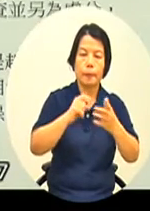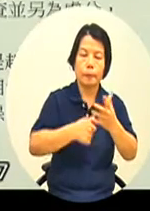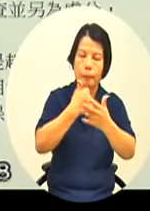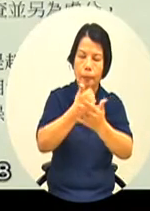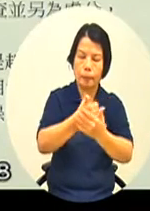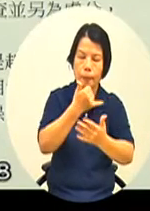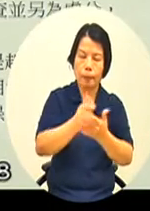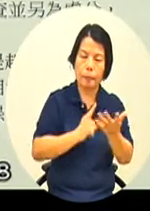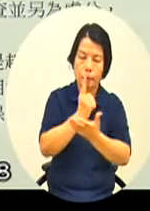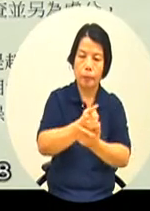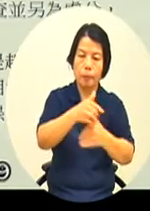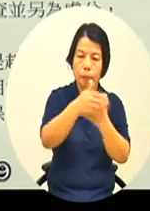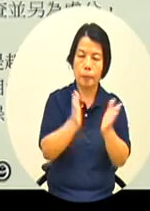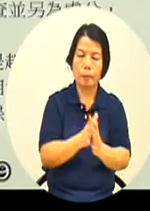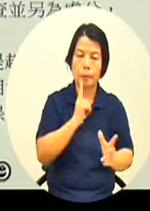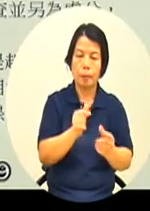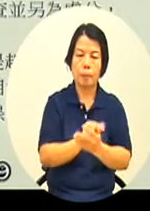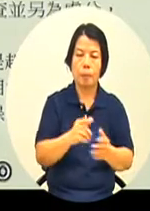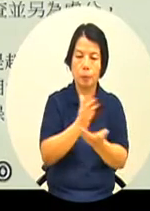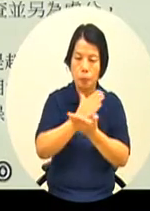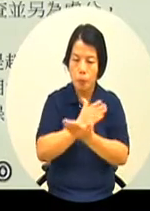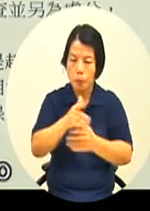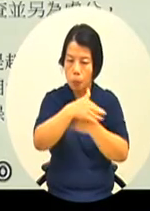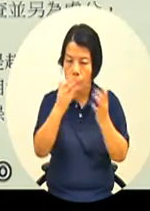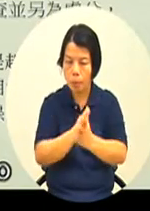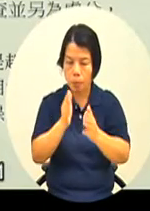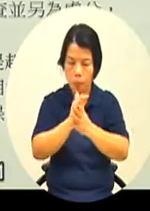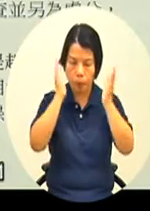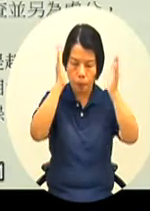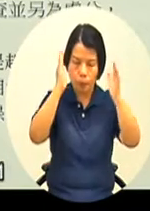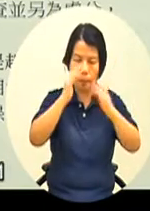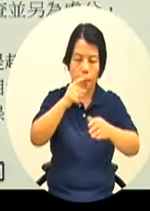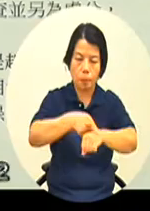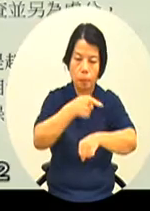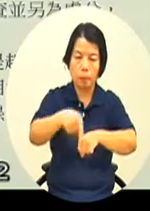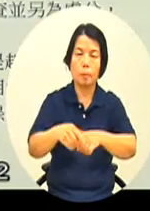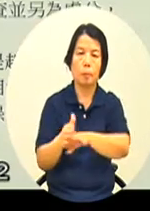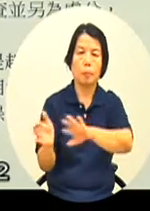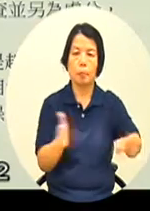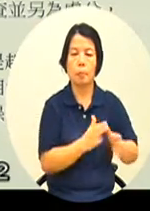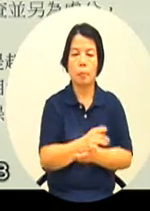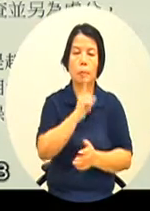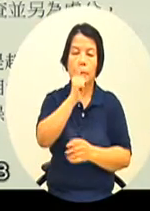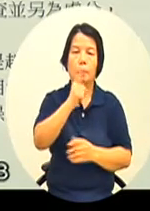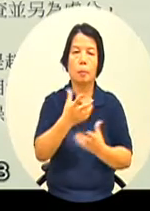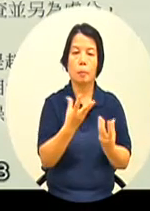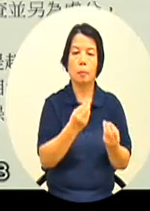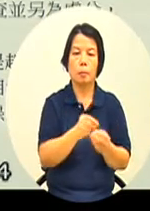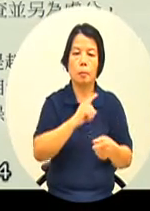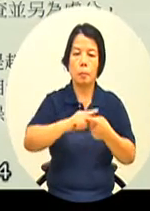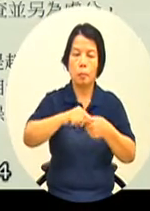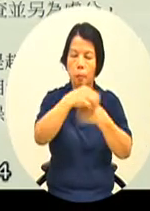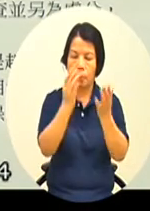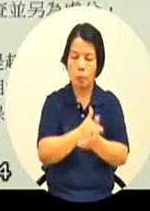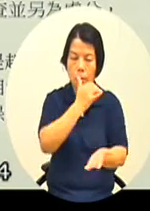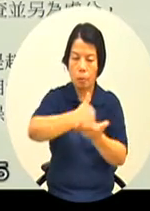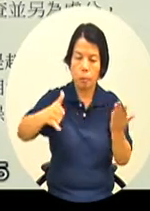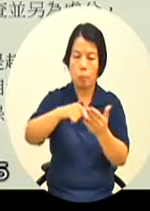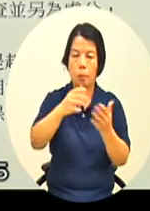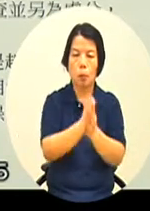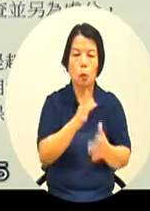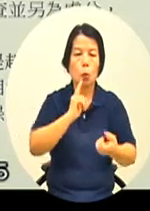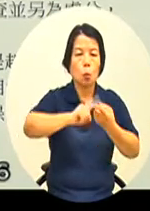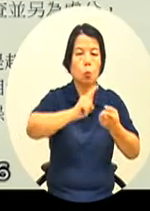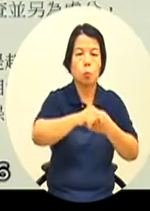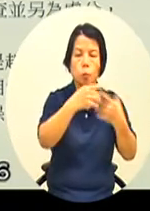员，以提升诉愿审议及决议之公正性。诉愿无理由会做成驳回的决定，有理由则撤